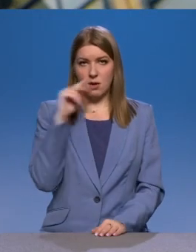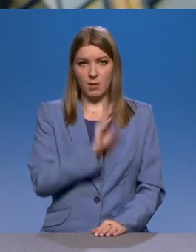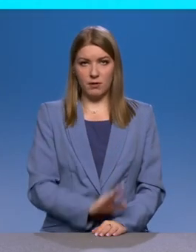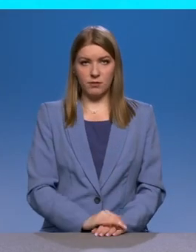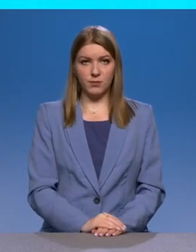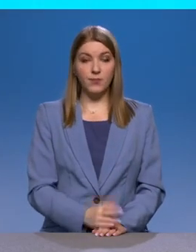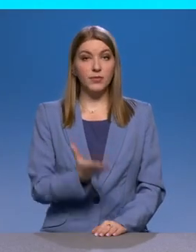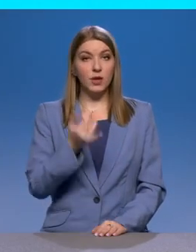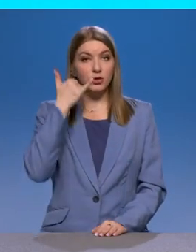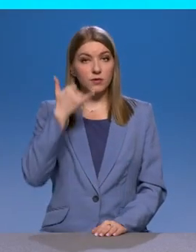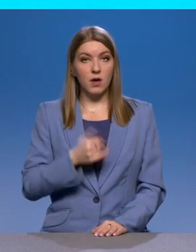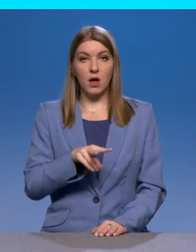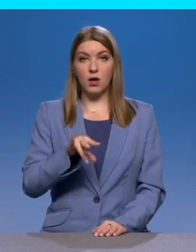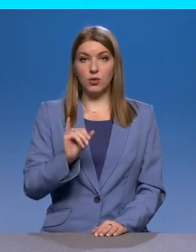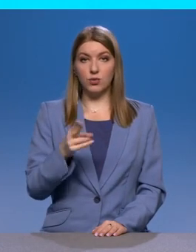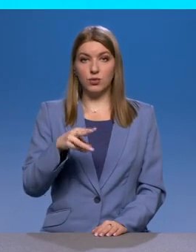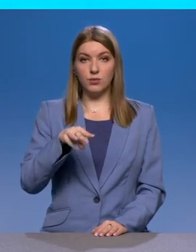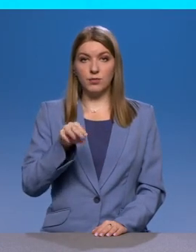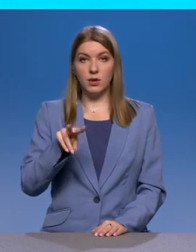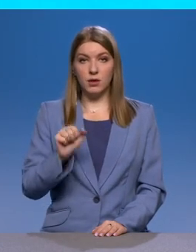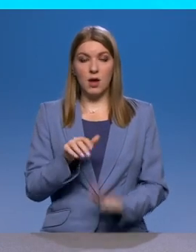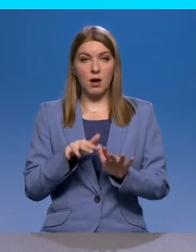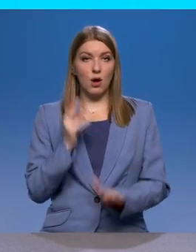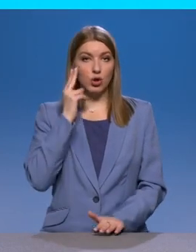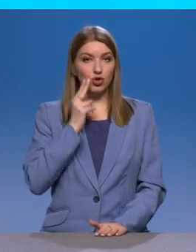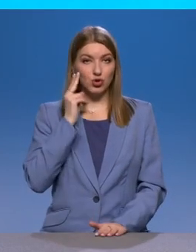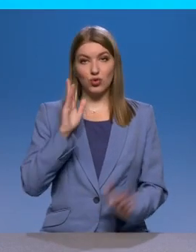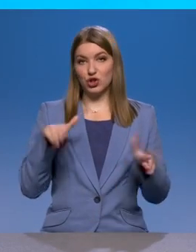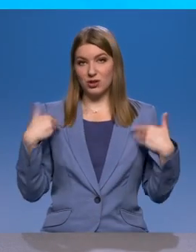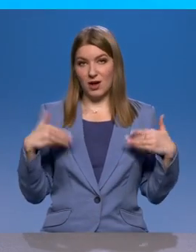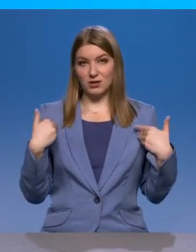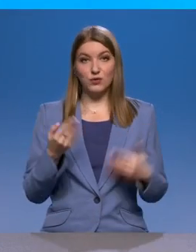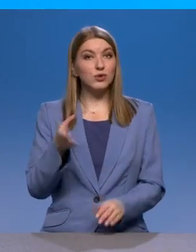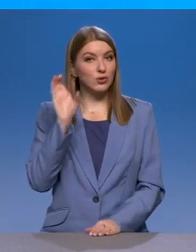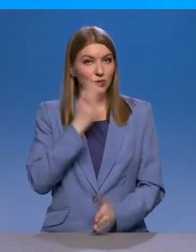звонок. Людмила, Сочи, здравствуйте. Здравствуйте. Да, слушаем.